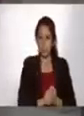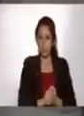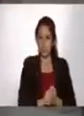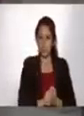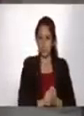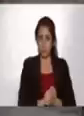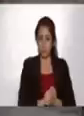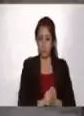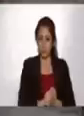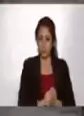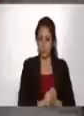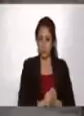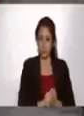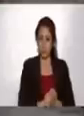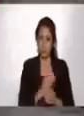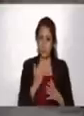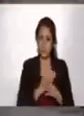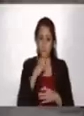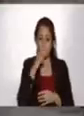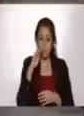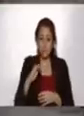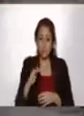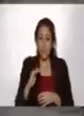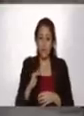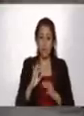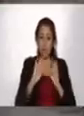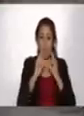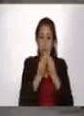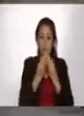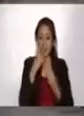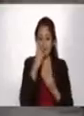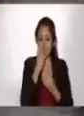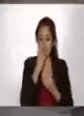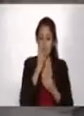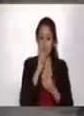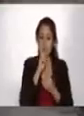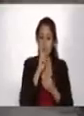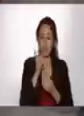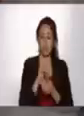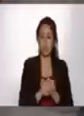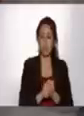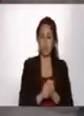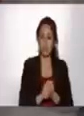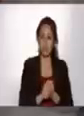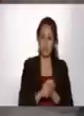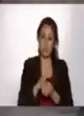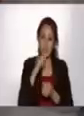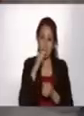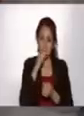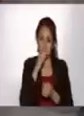والحزن الشديد على هذه الطفلة وعلى الأسرة المكلومة اللي موجودة معايا. السيدة جميلة إبراهيم